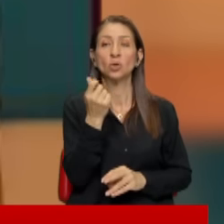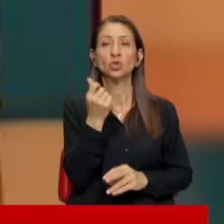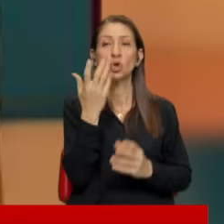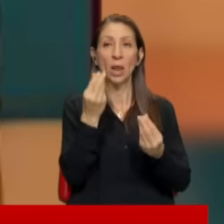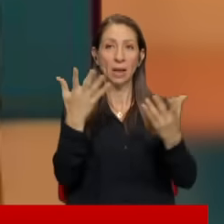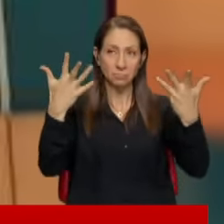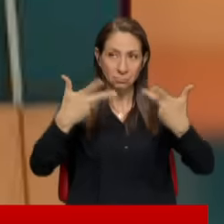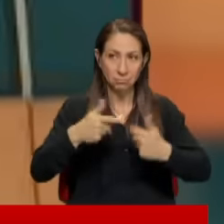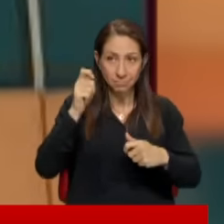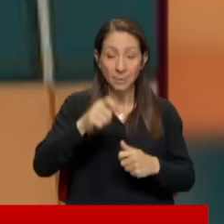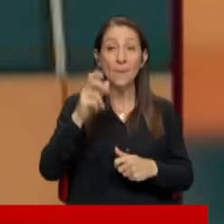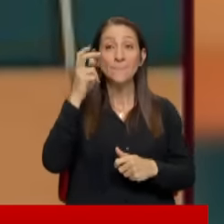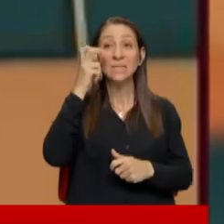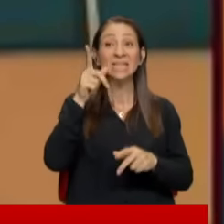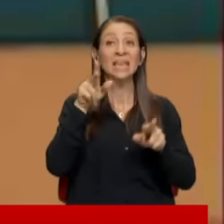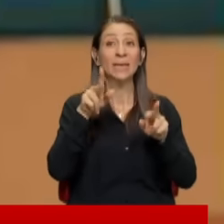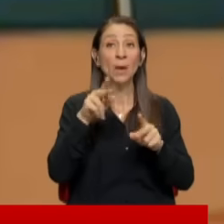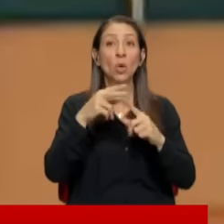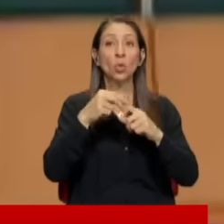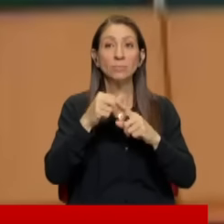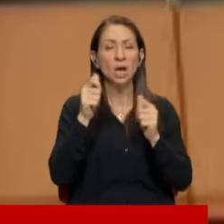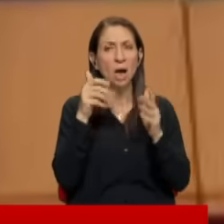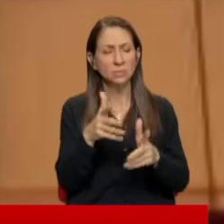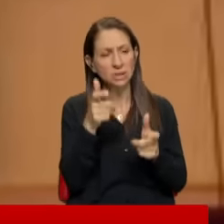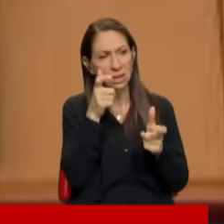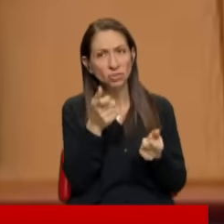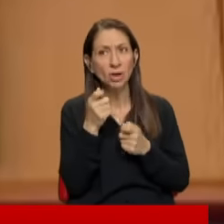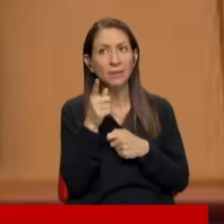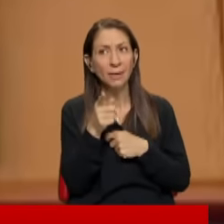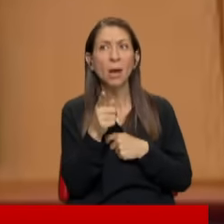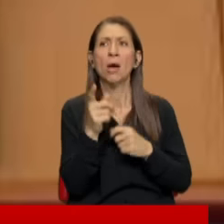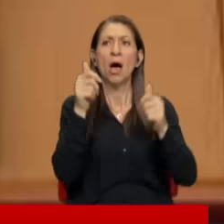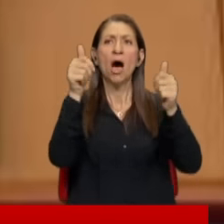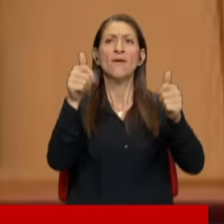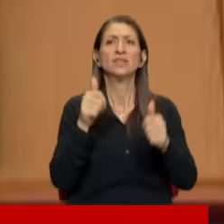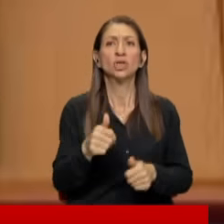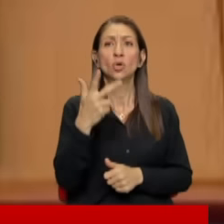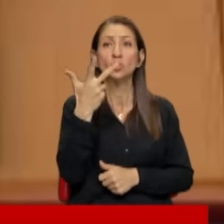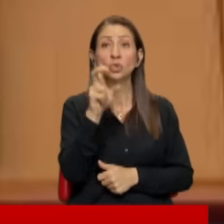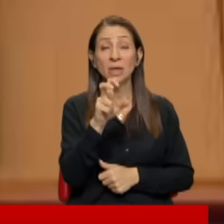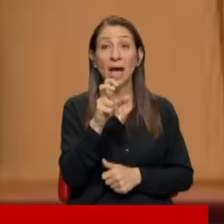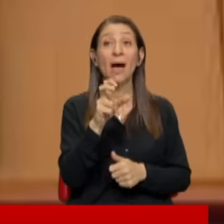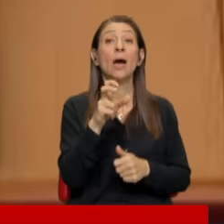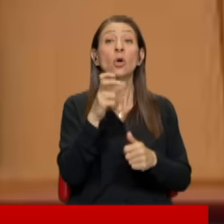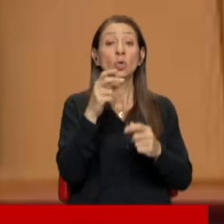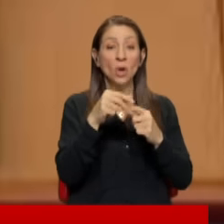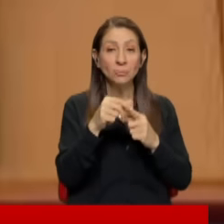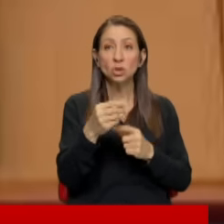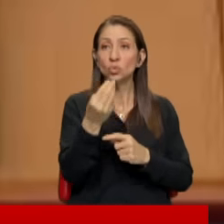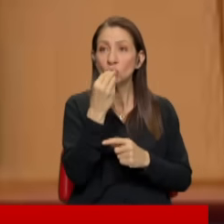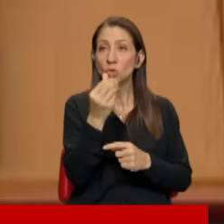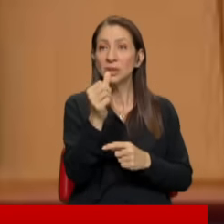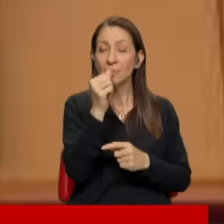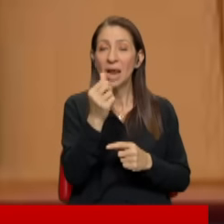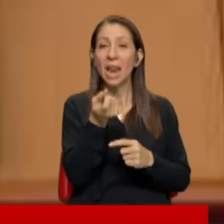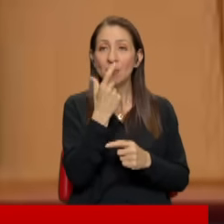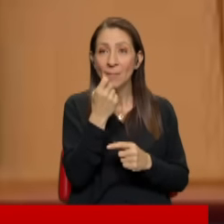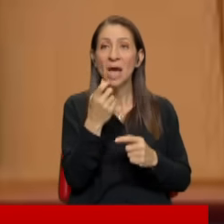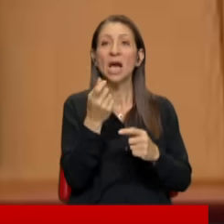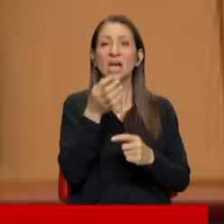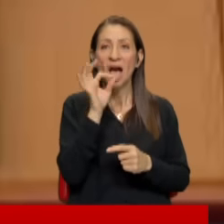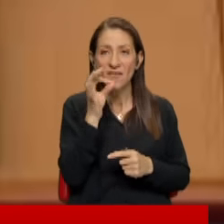olarak belirtildi. Manisa'daki gibi kuru yemiş harcaması dikkat çekti. Afişte 3 ayda kuru yemiş, su, yemek, leblebi, lokum,